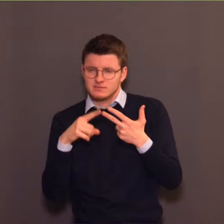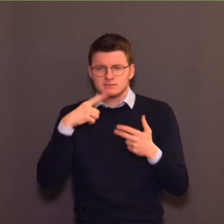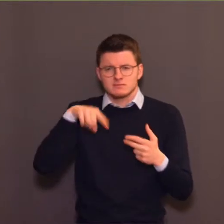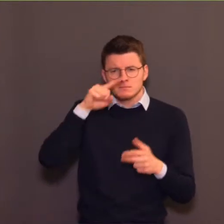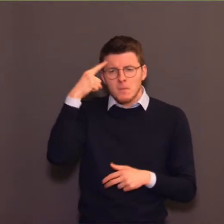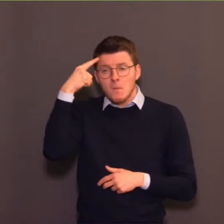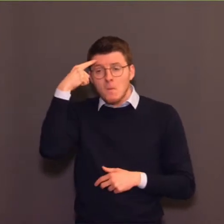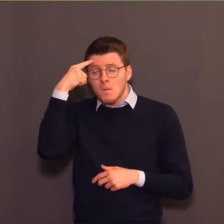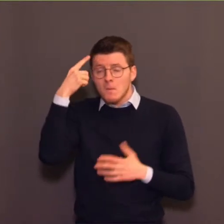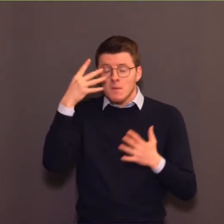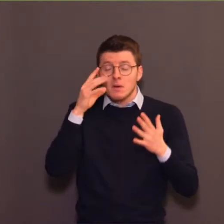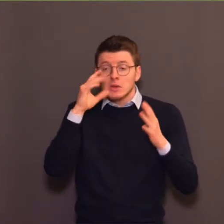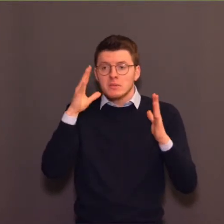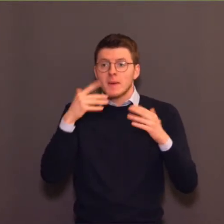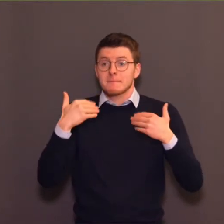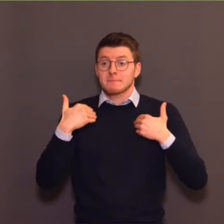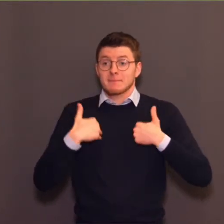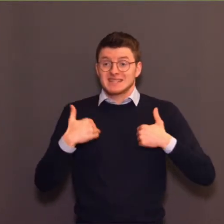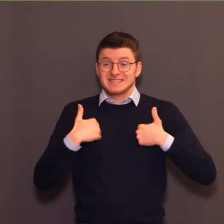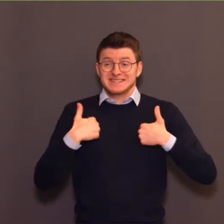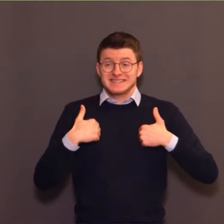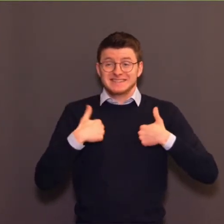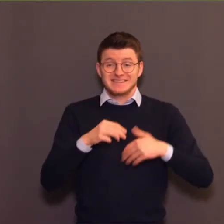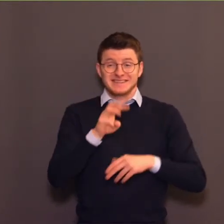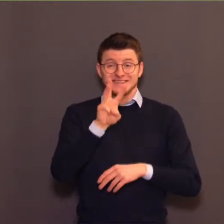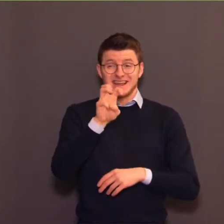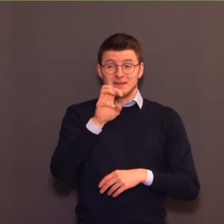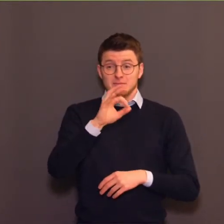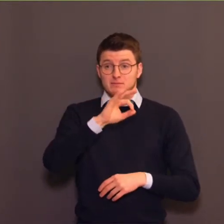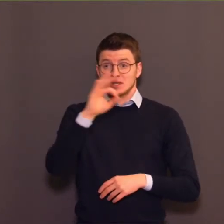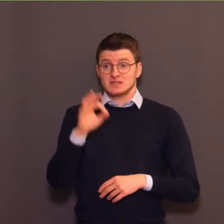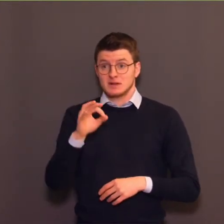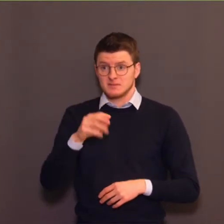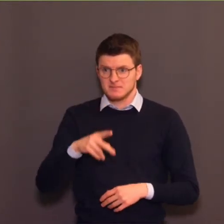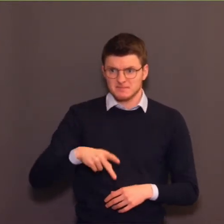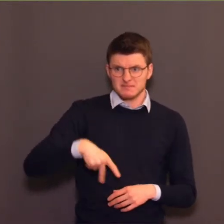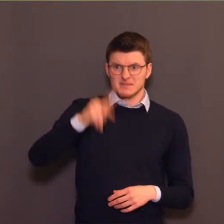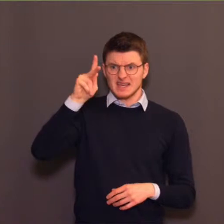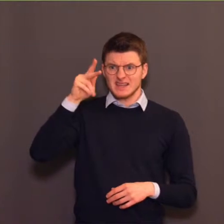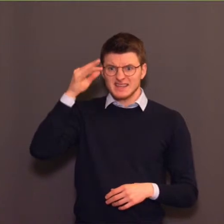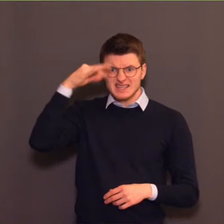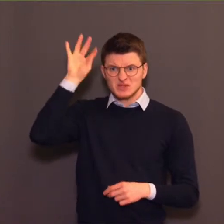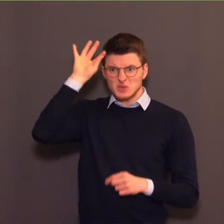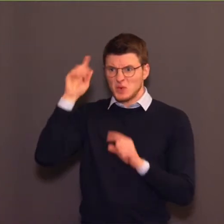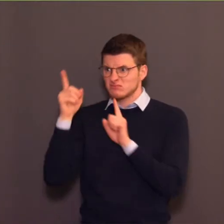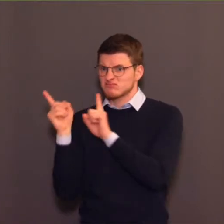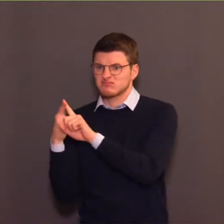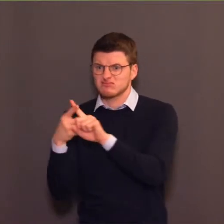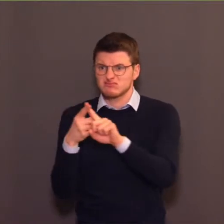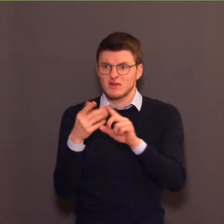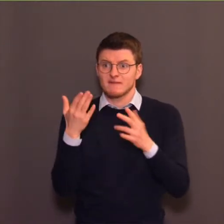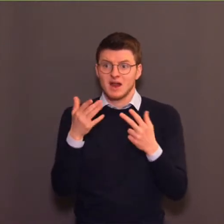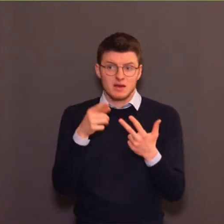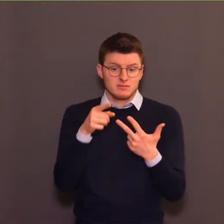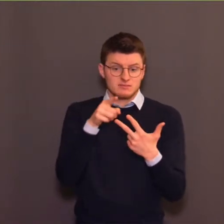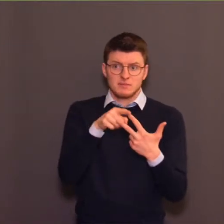mensen 30% meer risicocontacten onderhouden dan in de ideale situatie die we geschetst hebben in